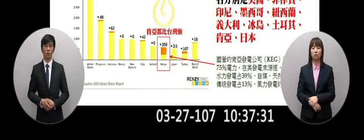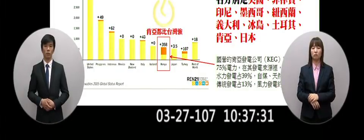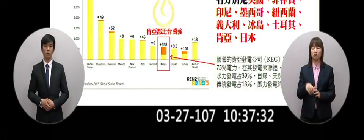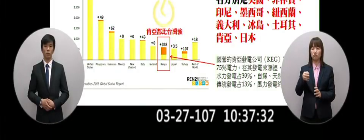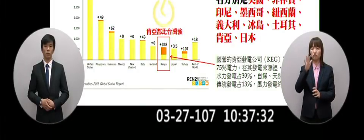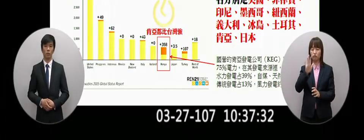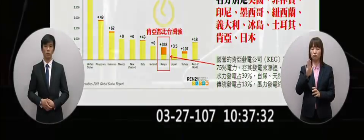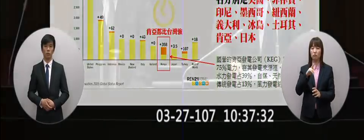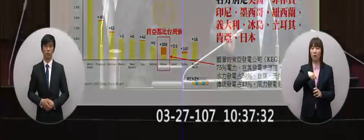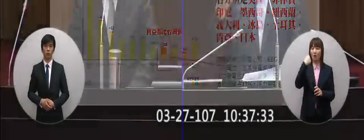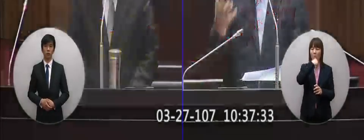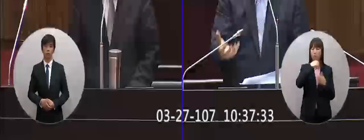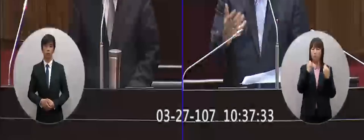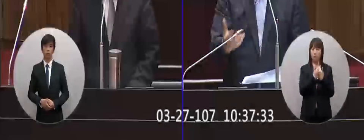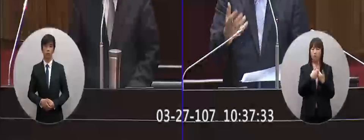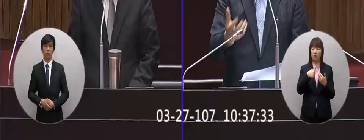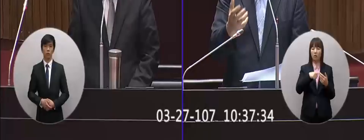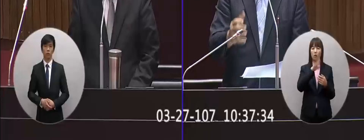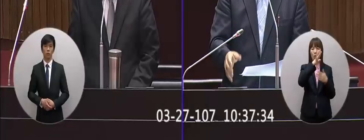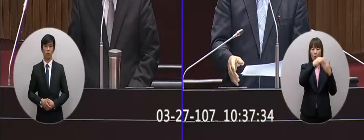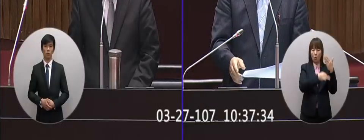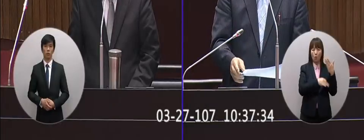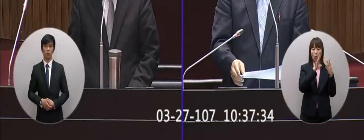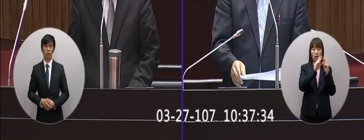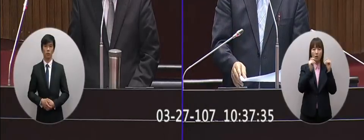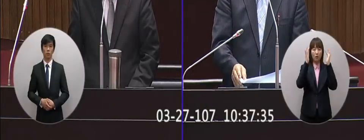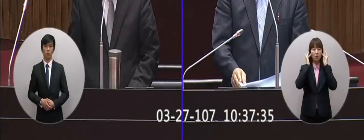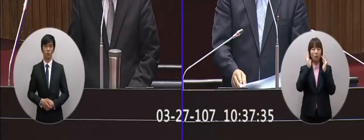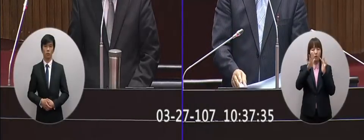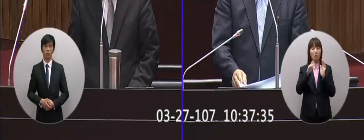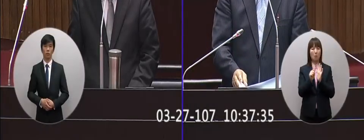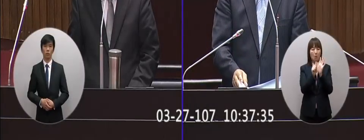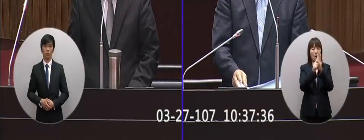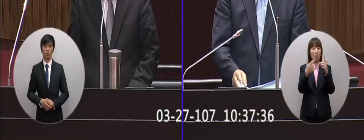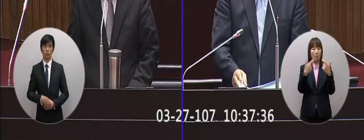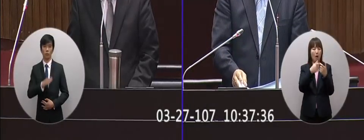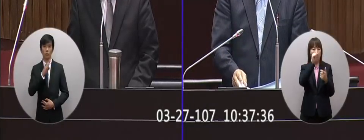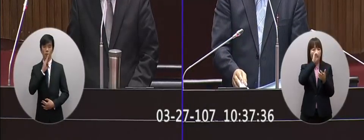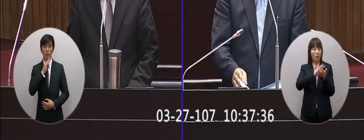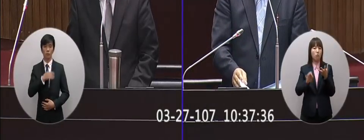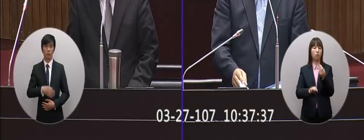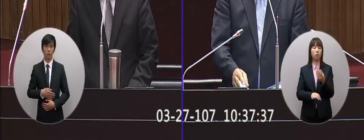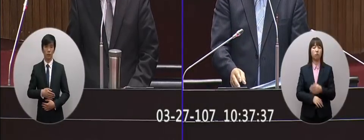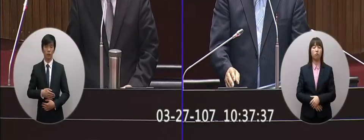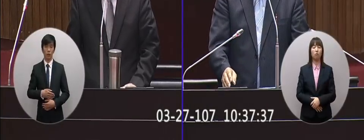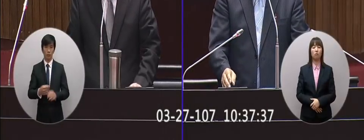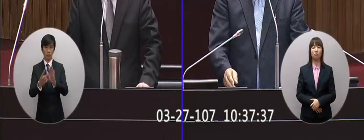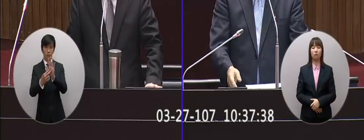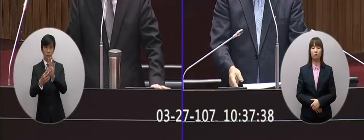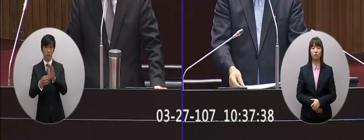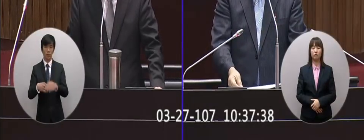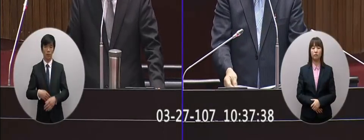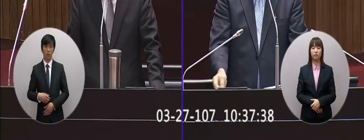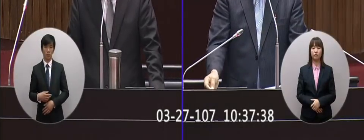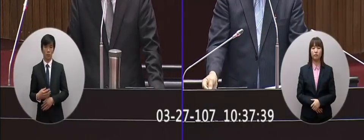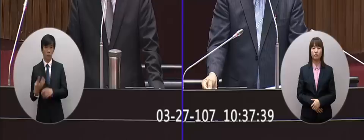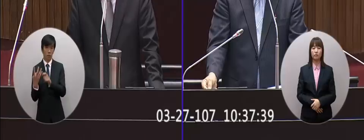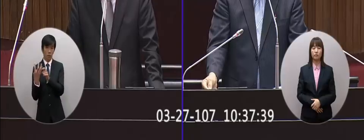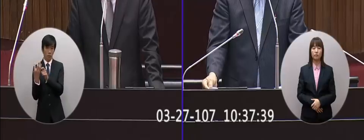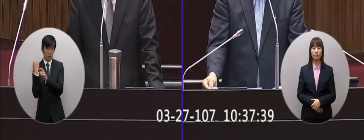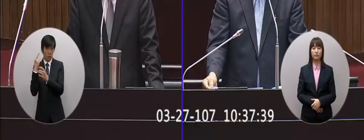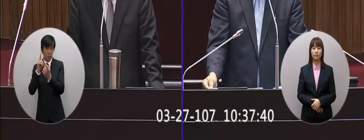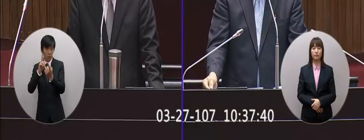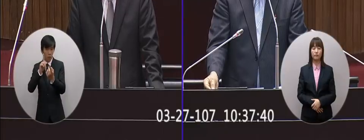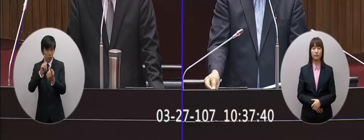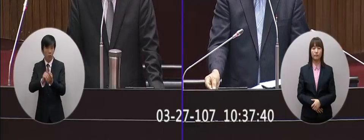能量啊。台湾空有地热，却没有好好的发挥，你知道吗？ 是廖委员是这样啊，过去真的没有做能源